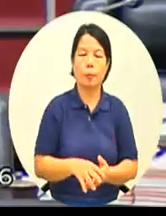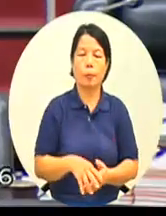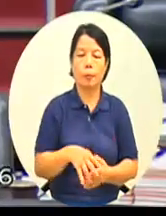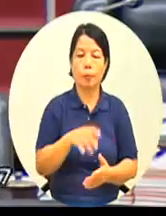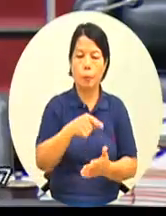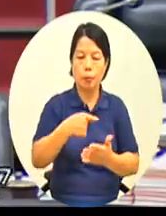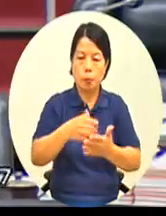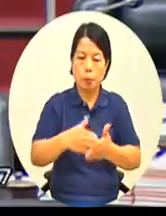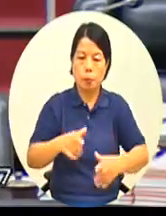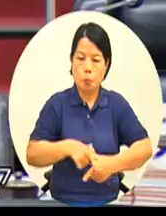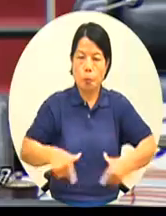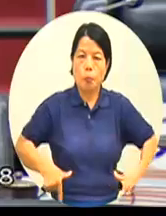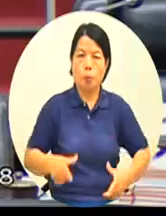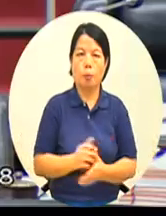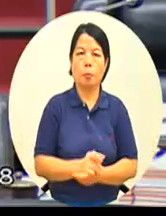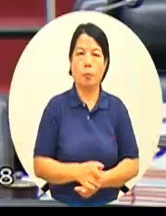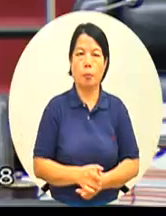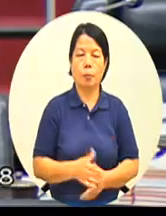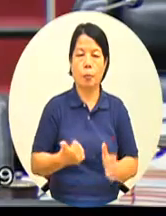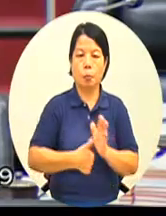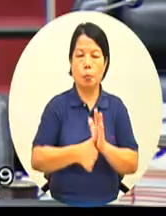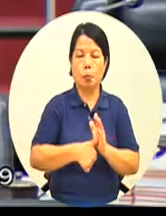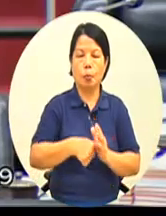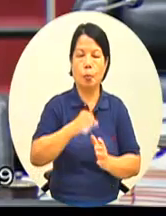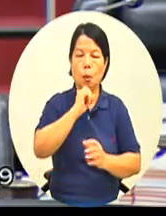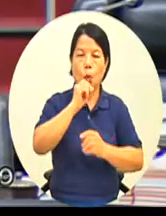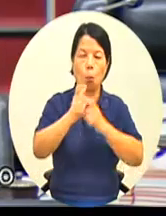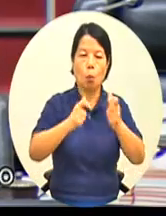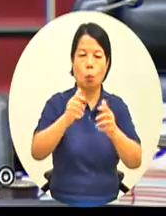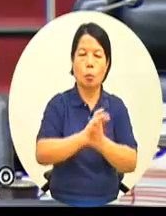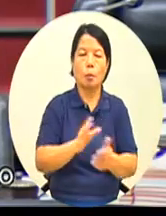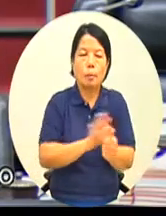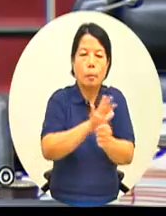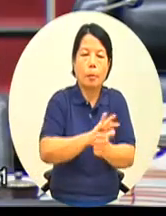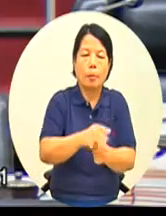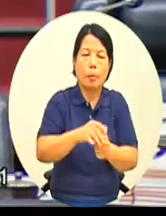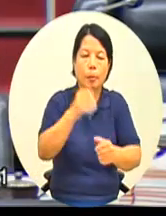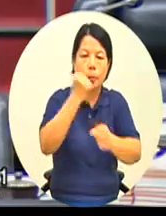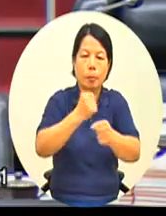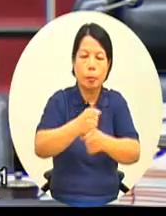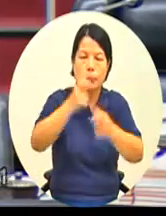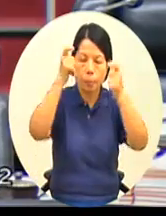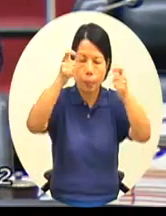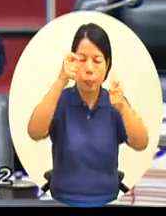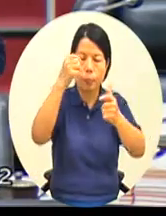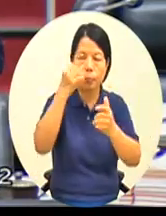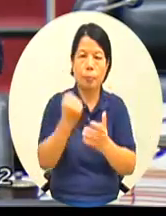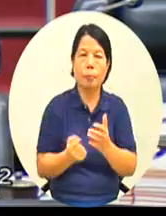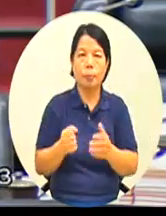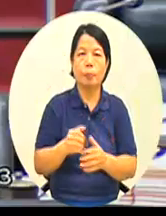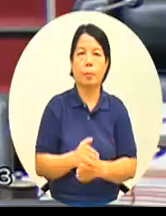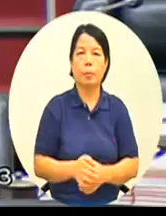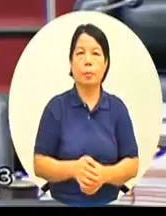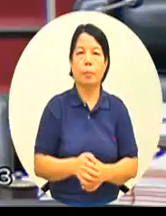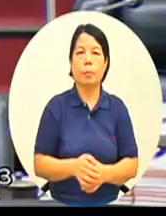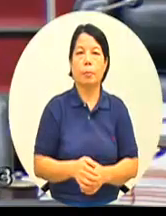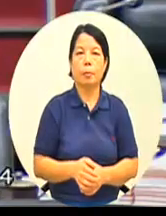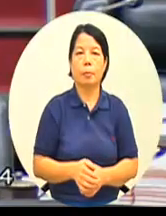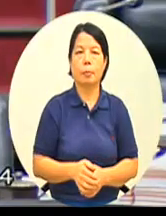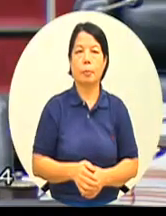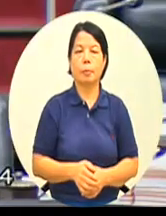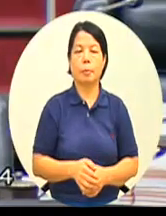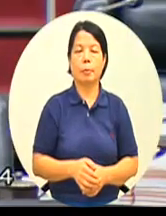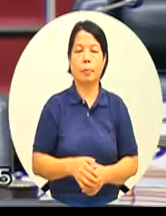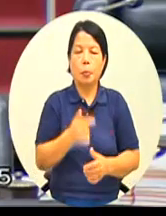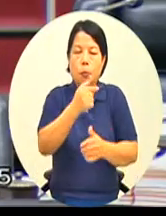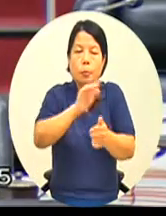很有感的这个口号，也就是最爱工作在高雄。我们有没有这个口号？把它调出来。